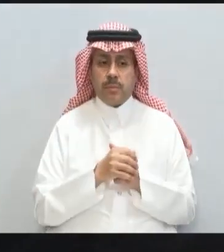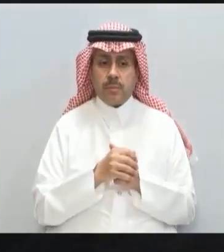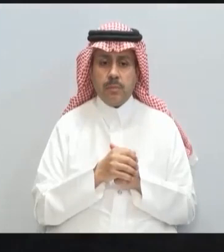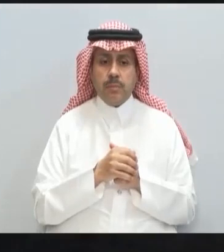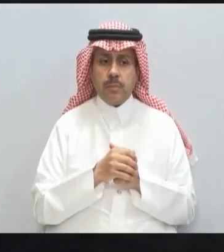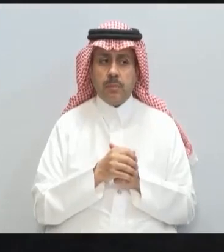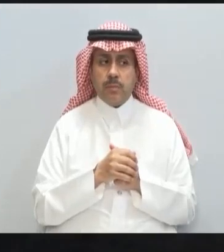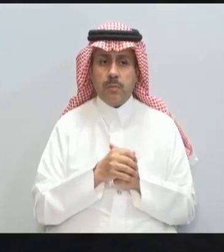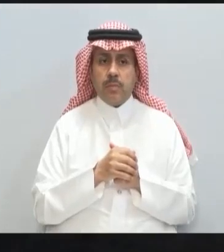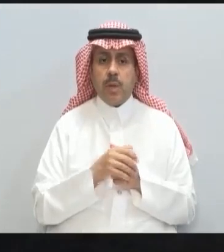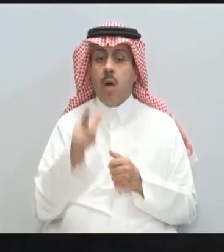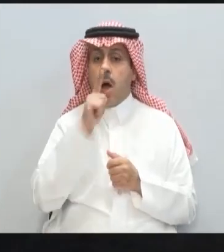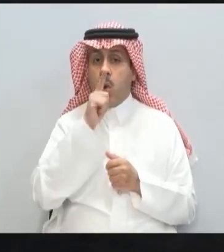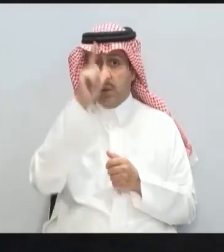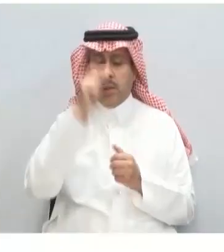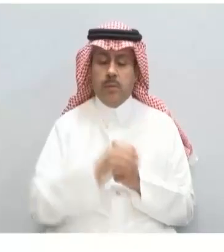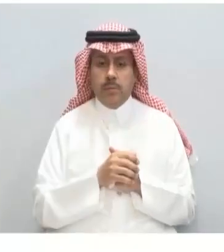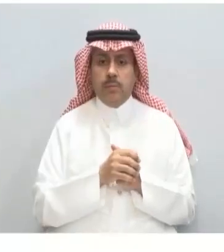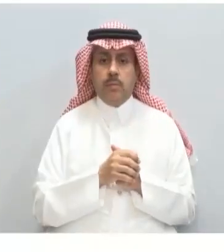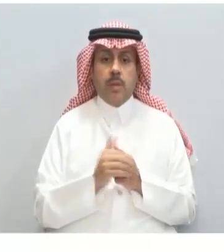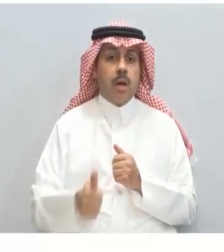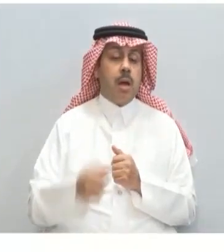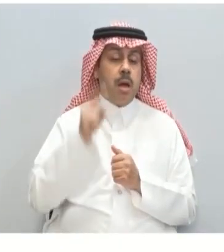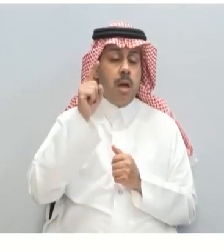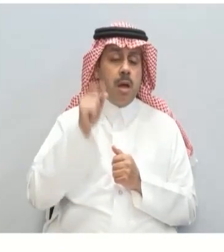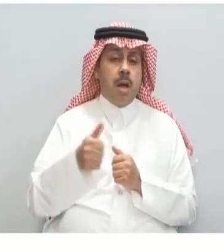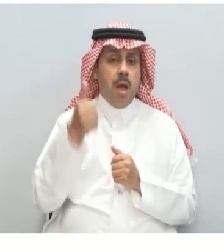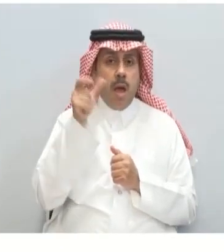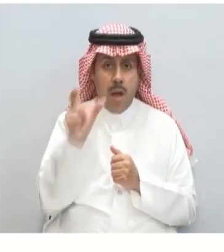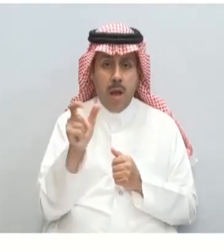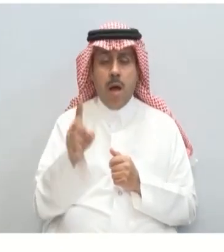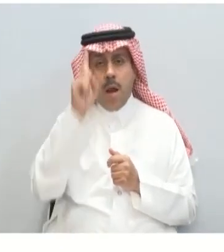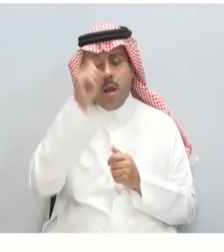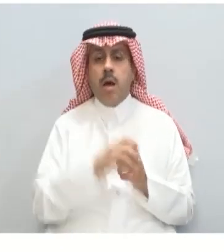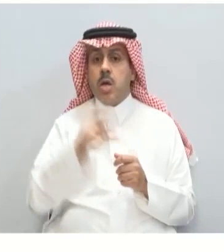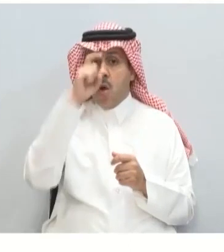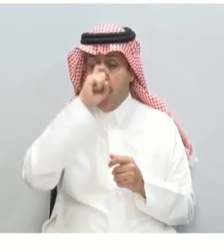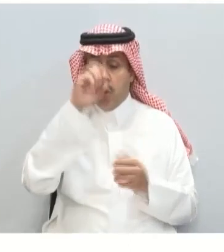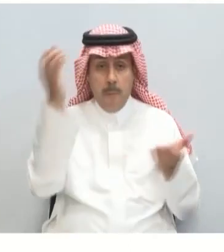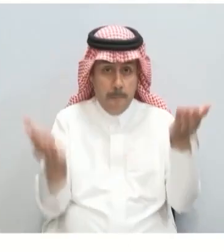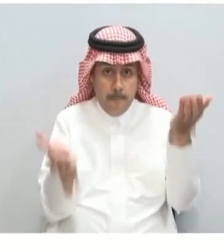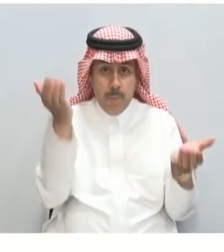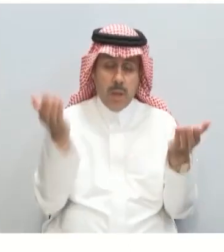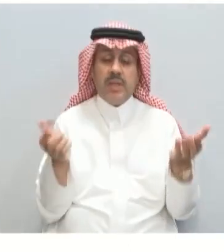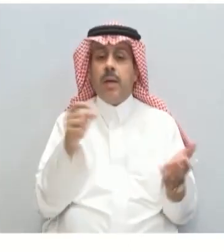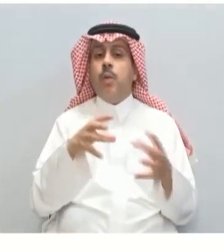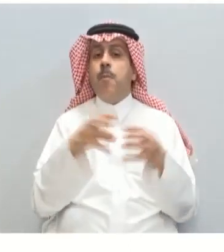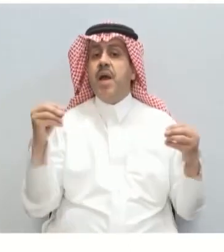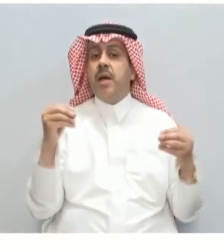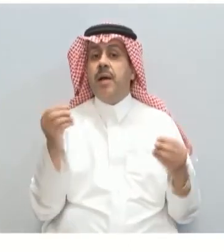الايات عندنا قول الله تعالى ان الله يامر بالعدل ما المد هنا بالعدل في الايه اي